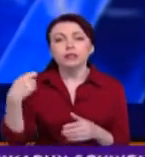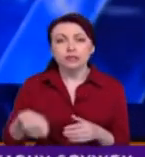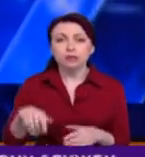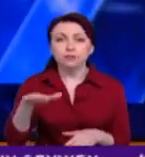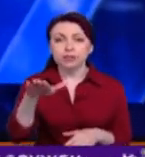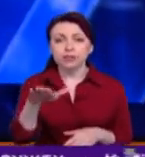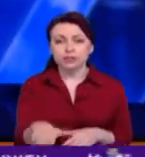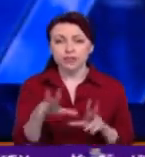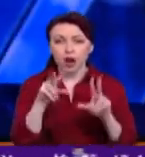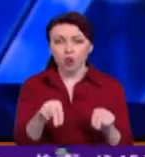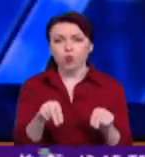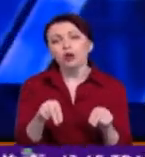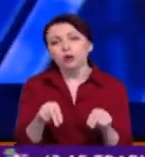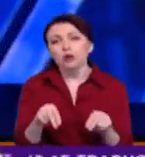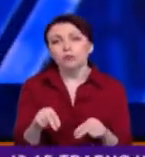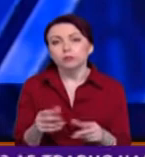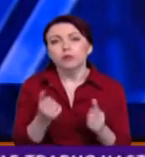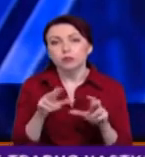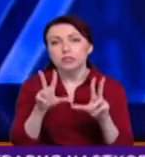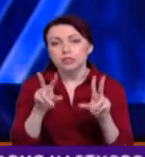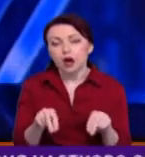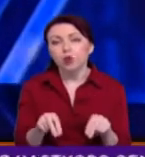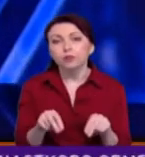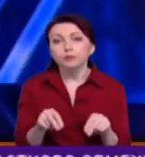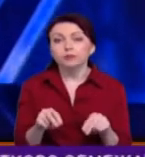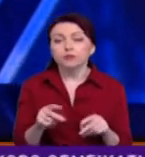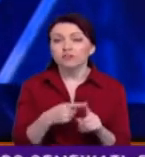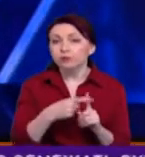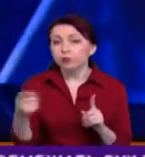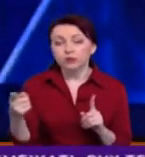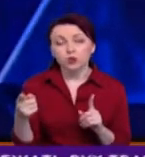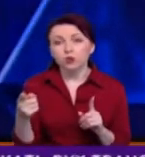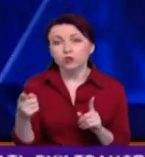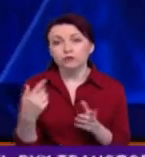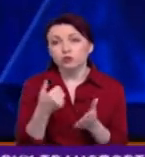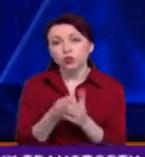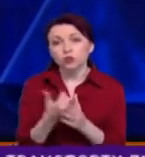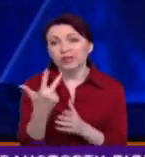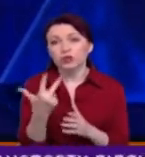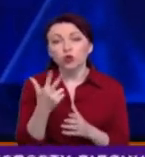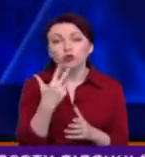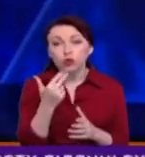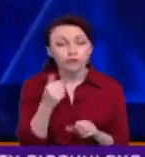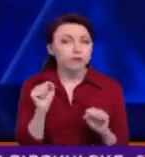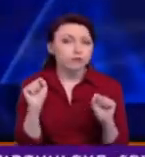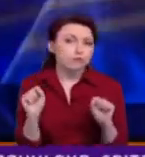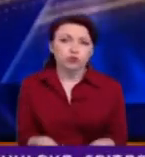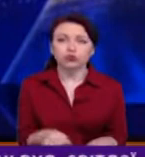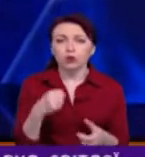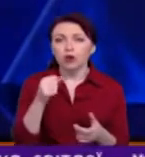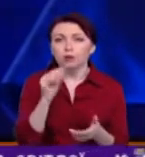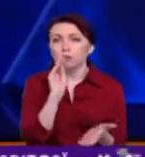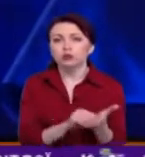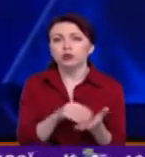урочистому засіданні Верховної Ради України. А відповідності до строків, то це до 3 червня, в принципі, можуть визначатися дата.